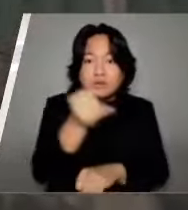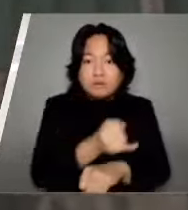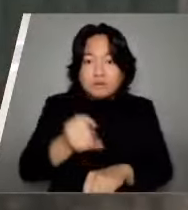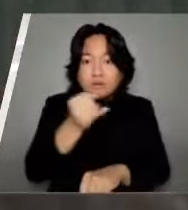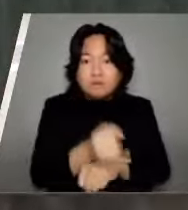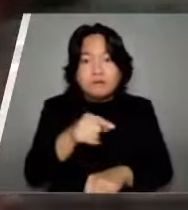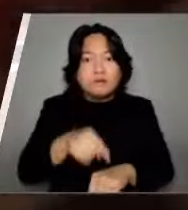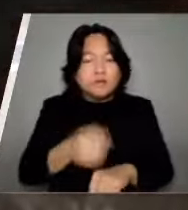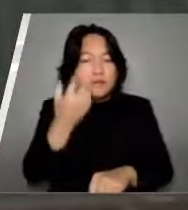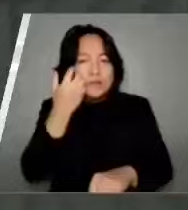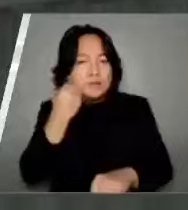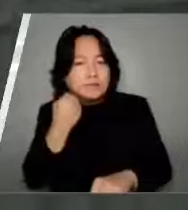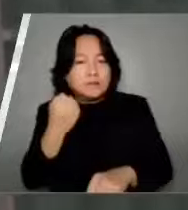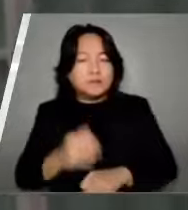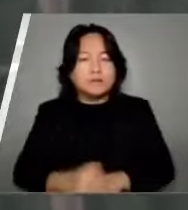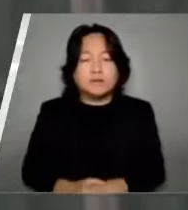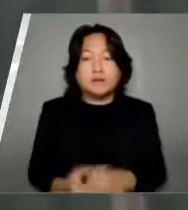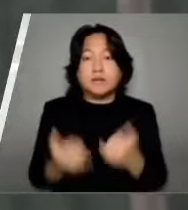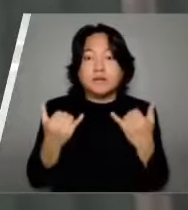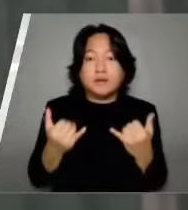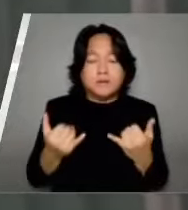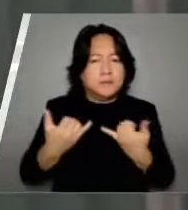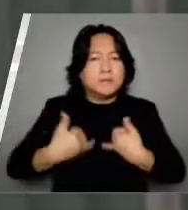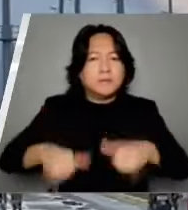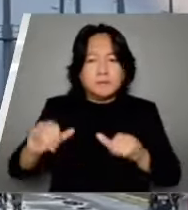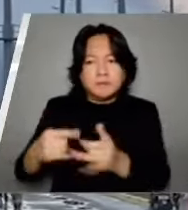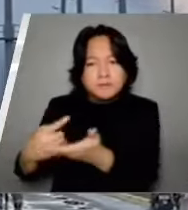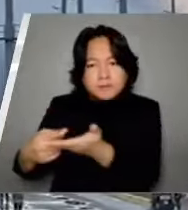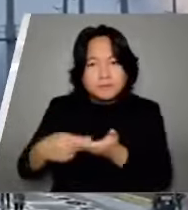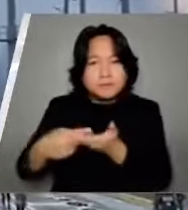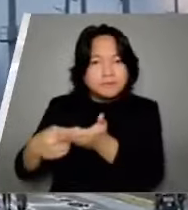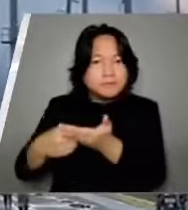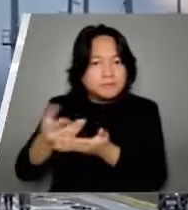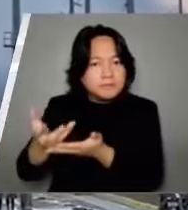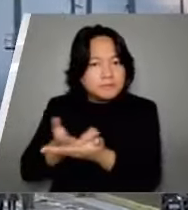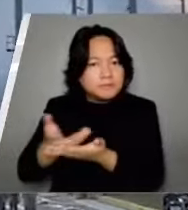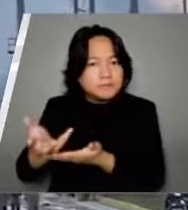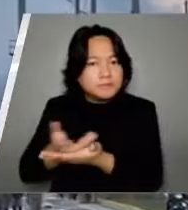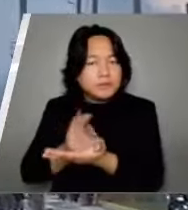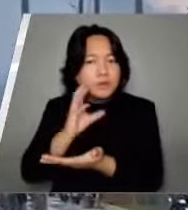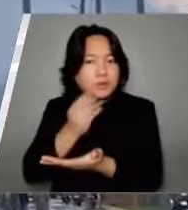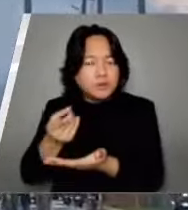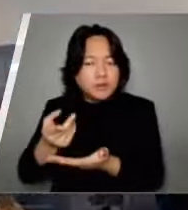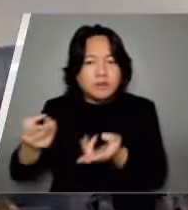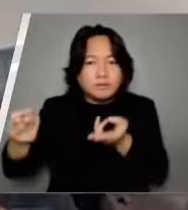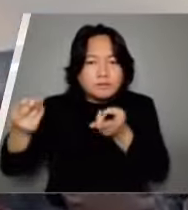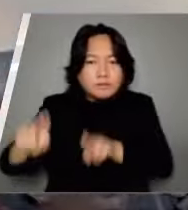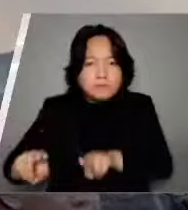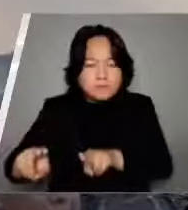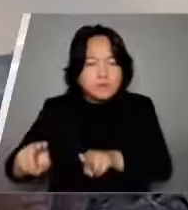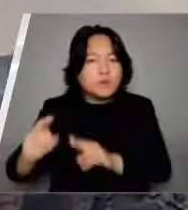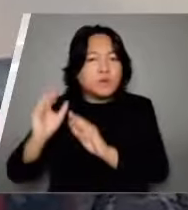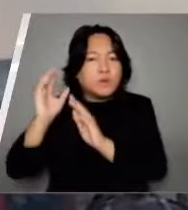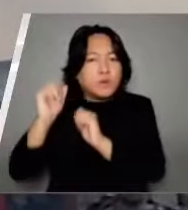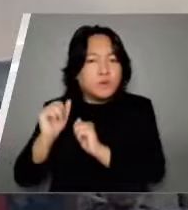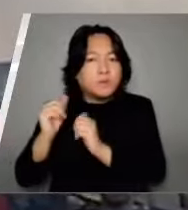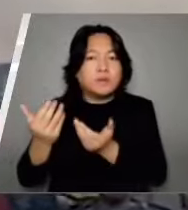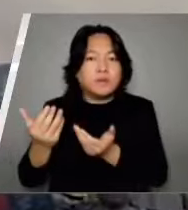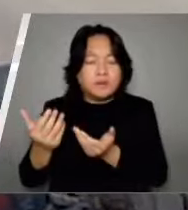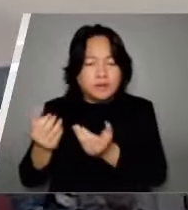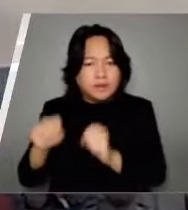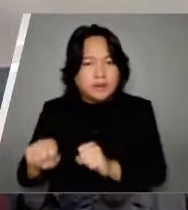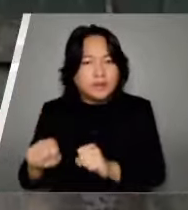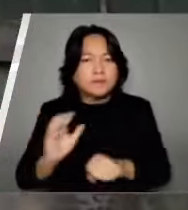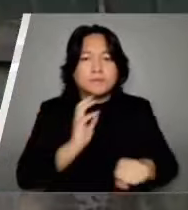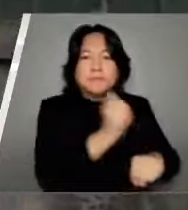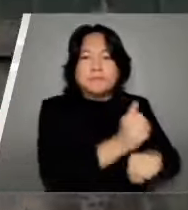po yung collaboration natin and nagkakaroon na po ng signing of deed of donation for the lot kung saan itatayo